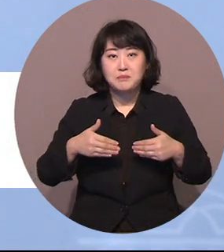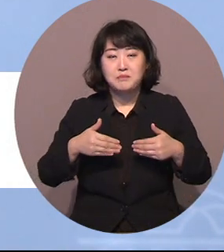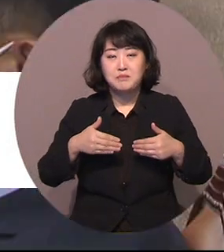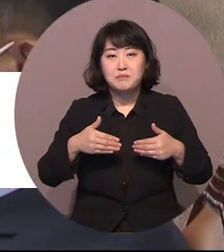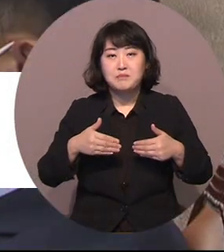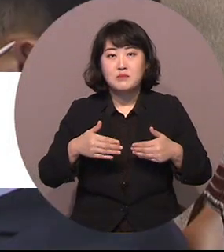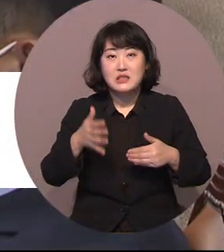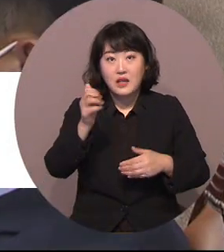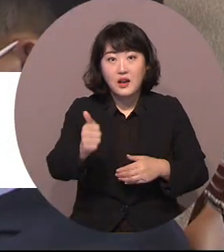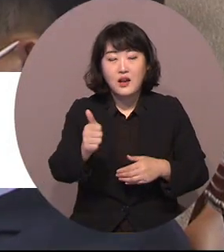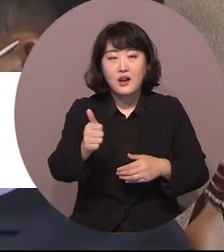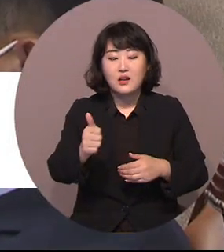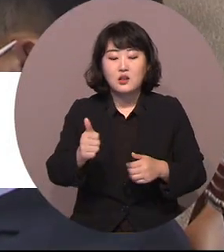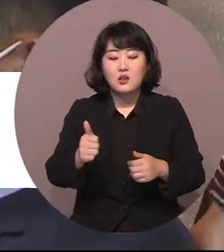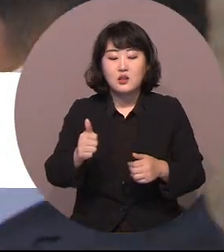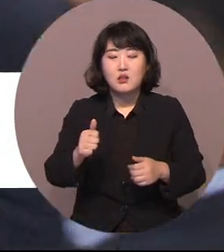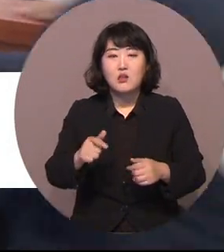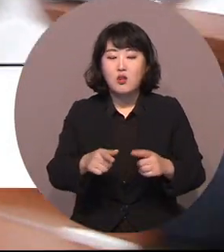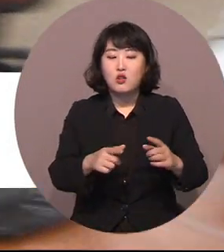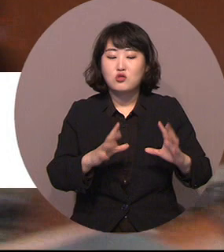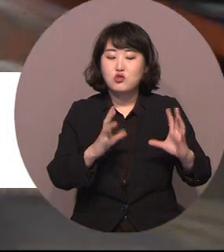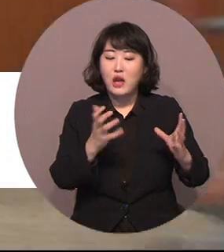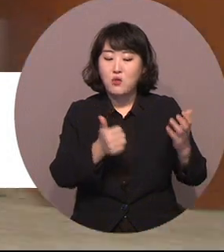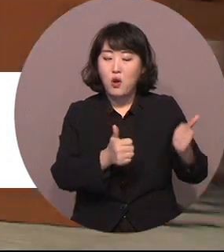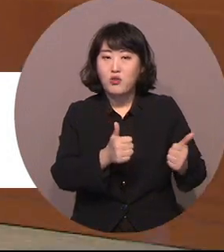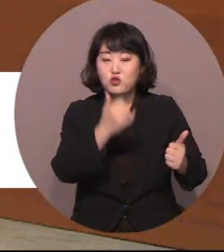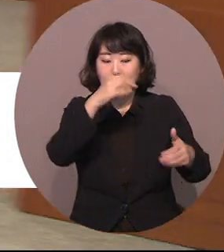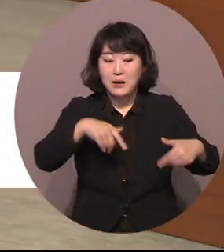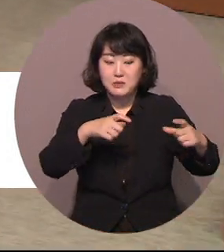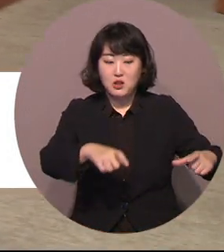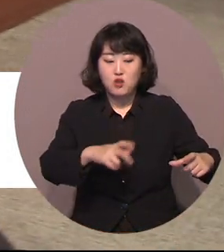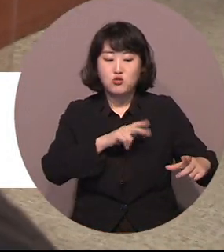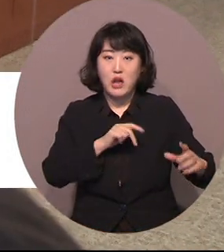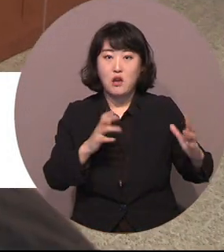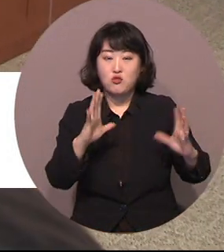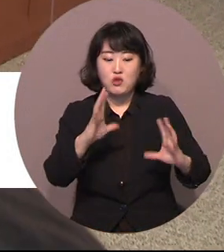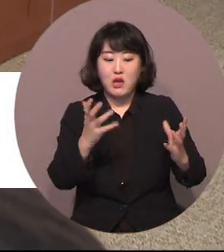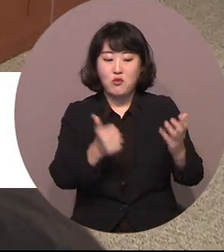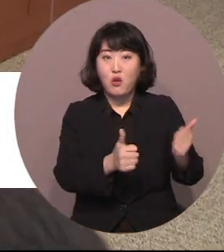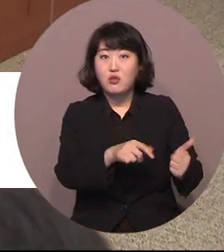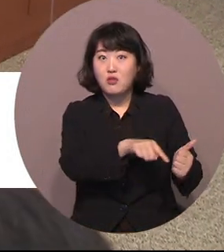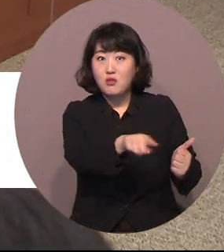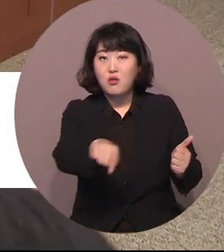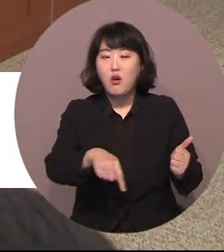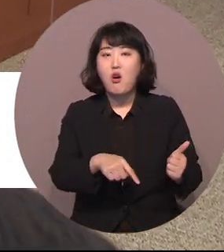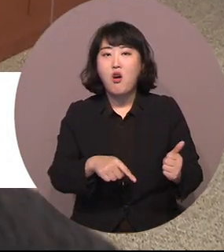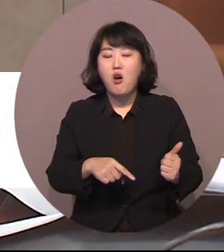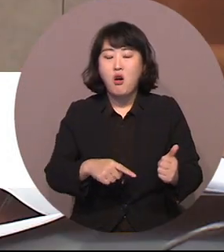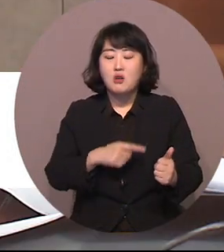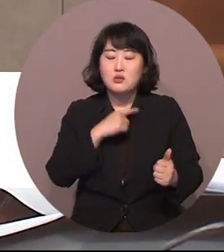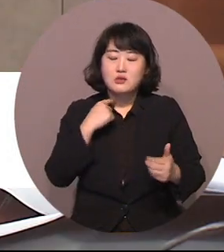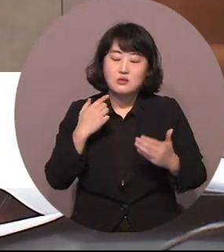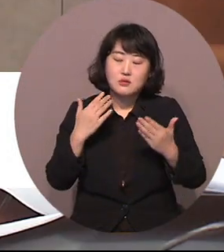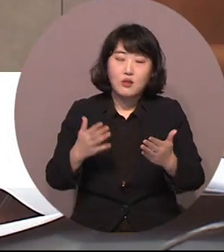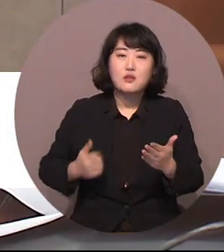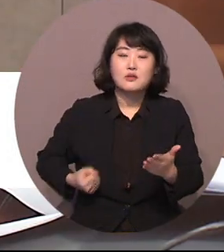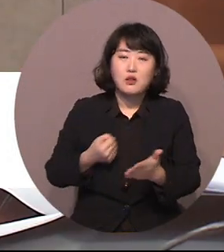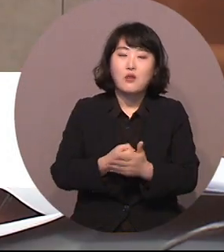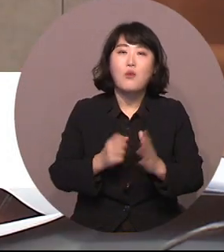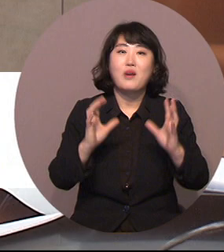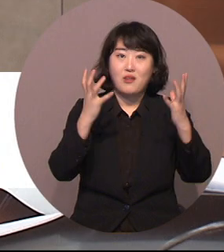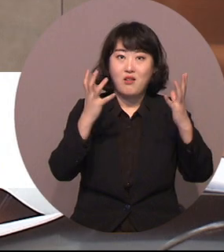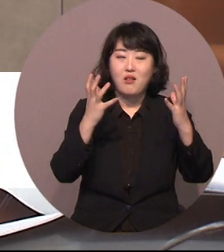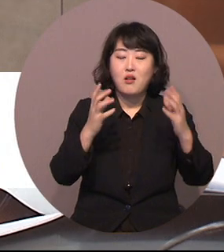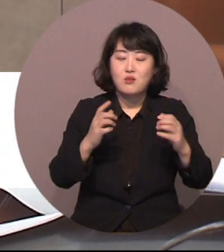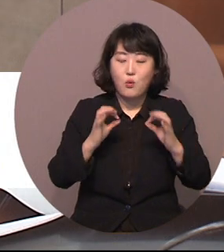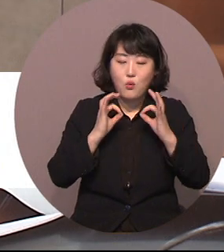국민의 임 충남지역 현역 국회의원 등은 윤서 게 정부의 성공을 위한 결단을 환영한다 며 당선을 위해